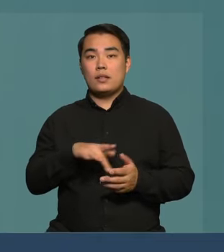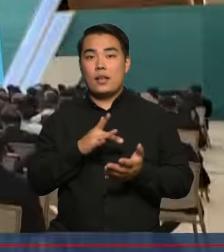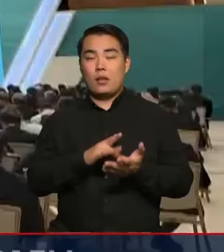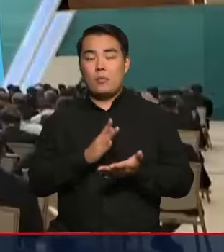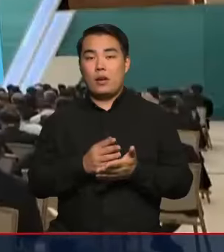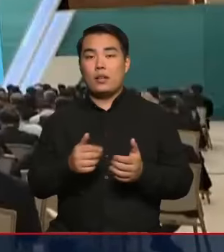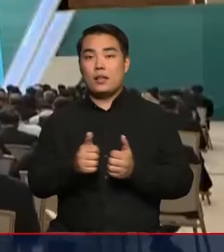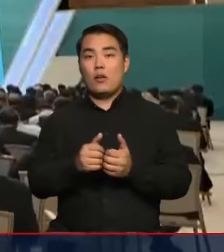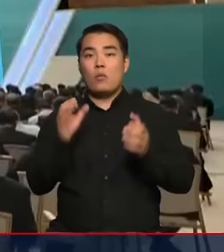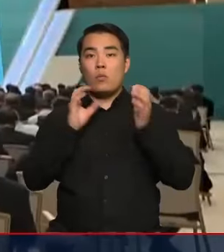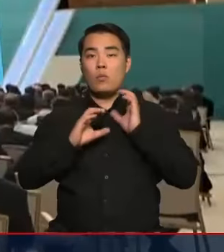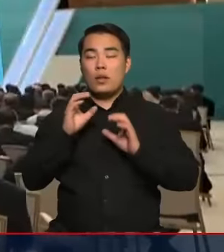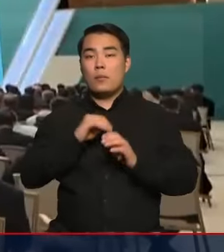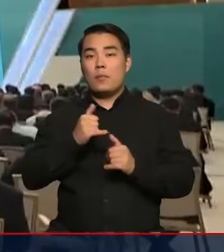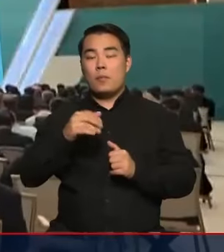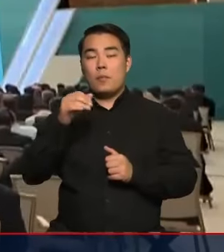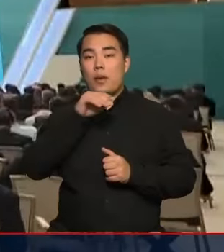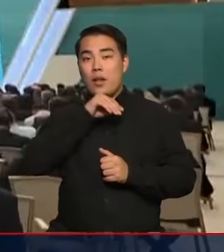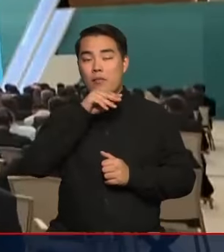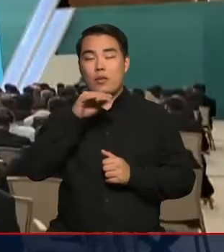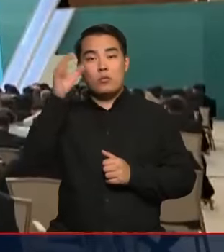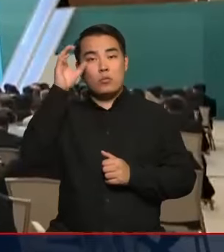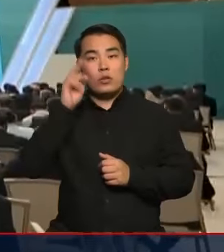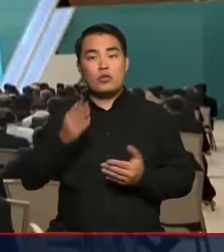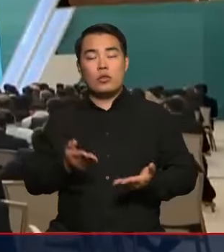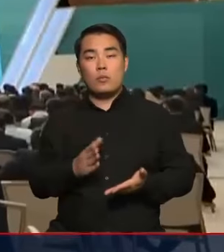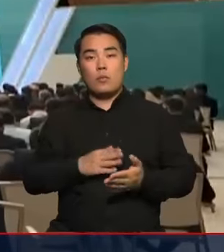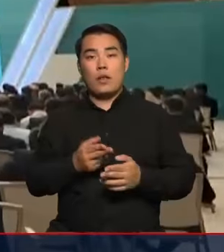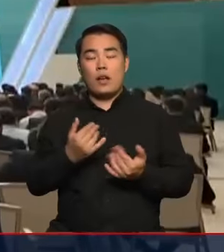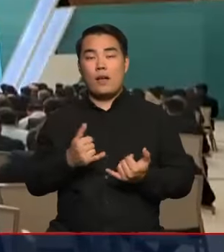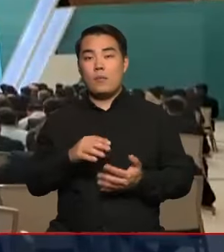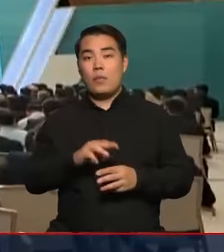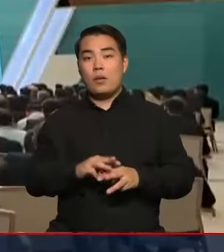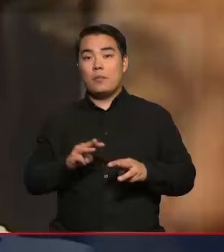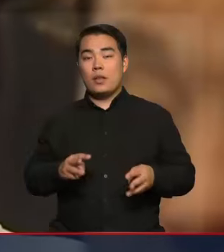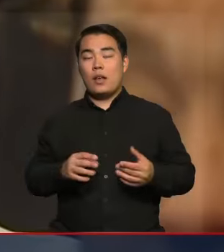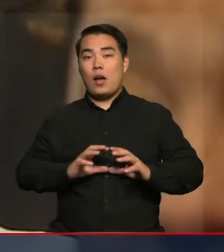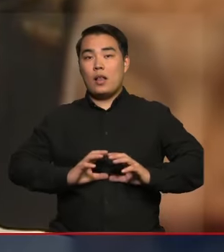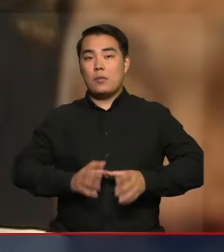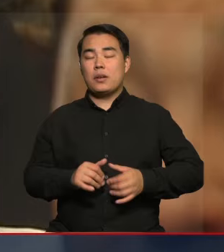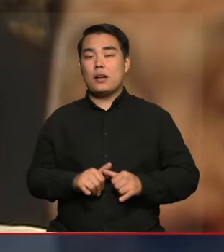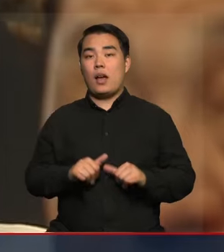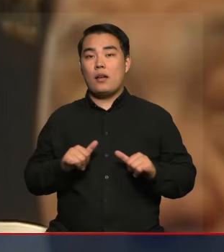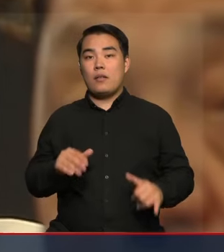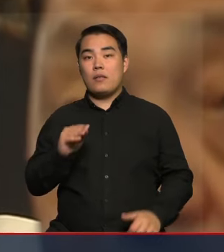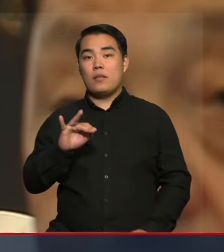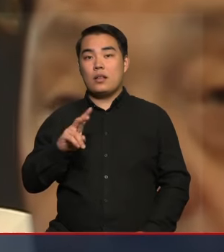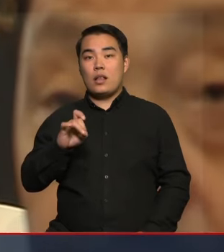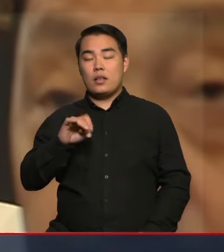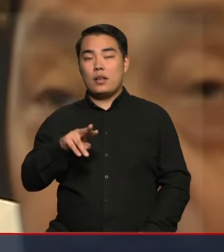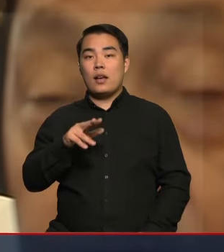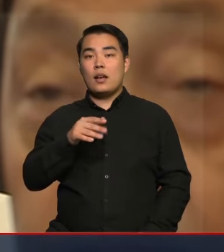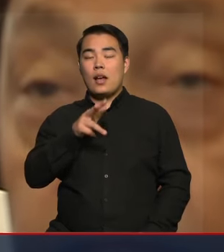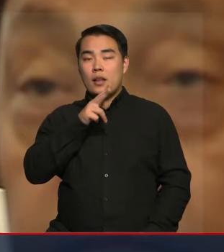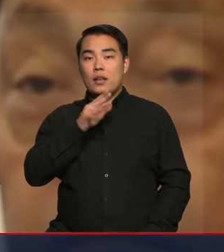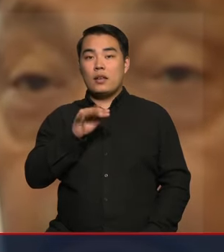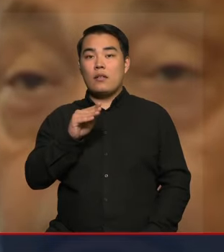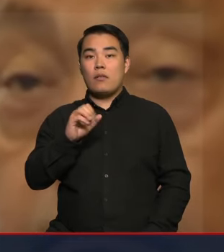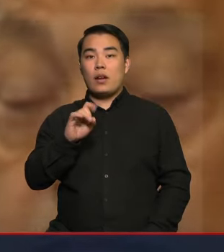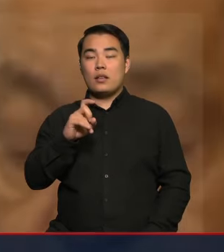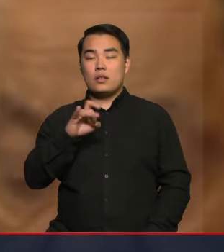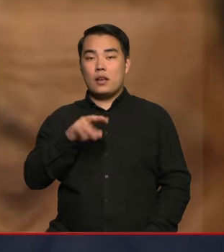Қасында университеттің профессорлары мен студенттері де тұратын. Қазірдің өзінде әлемнің дамыған Финляндия, Оңтүстік Корея,